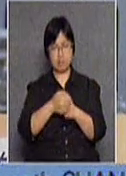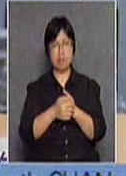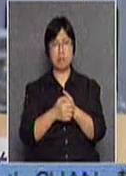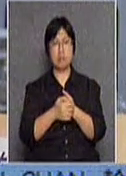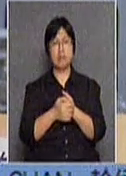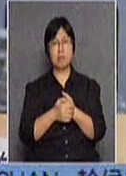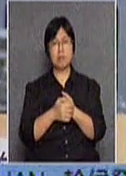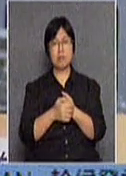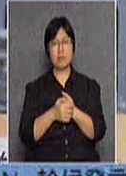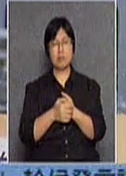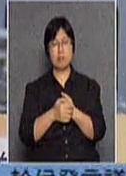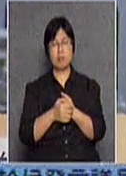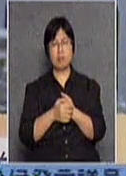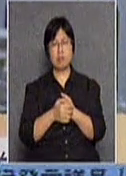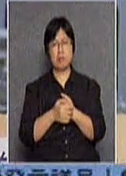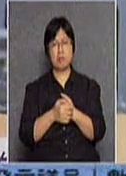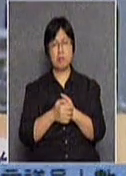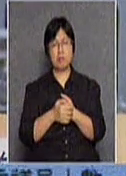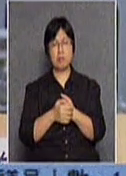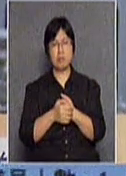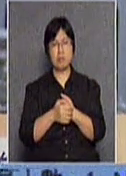喺呢一個